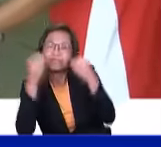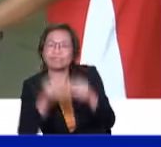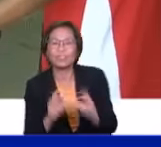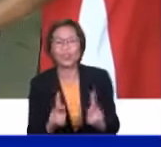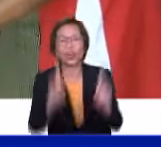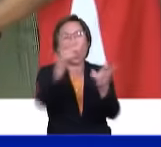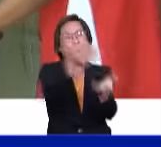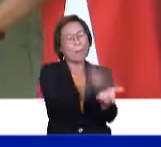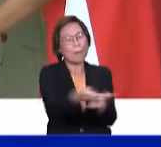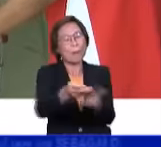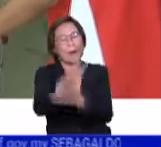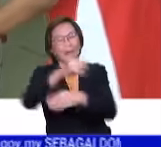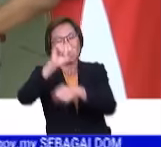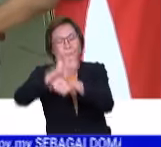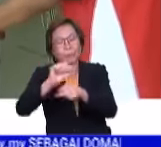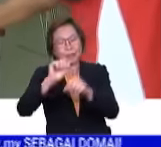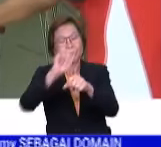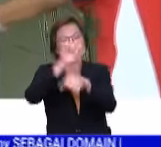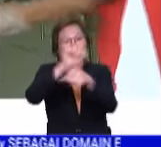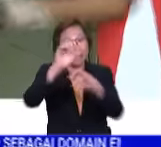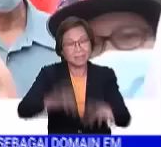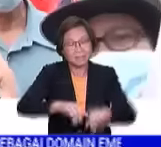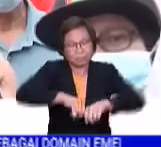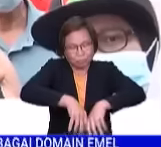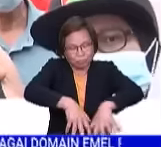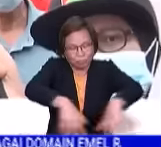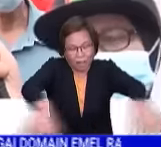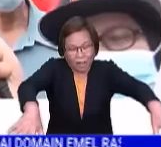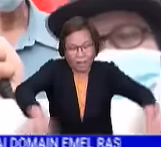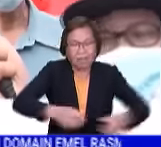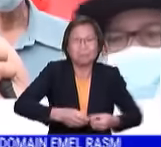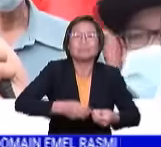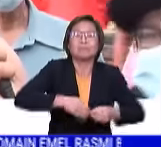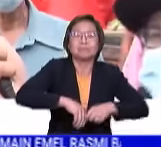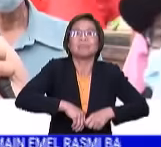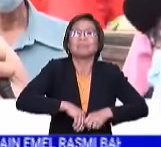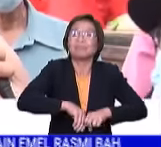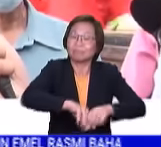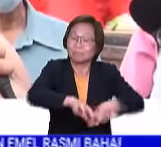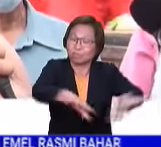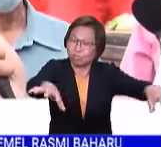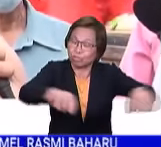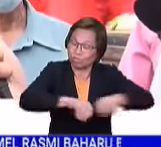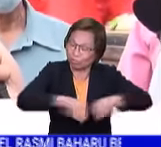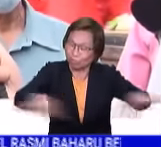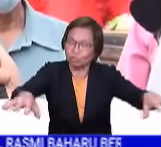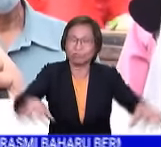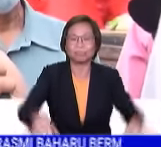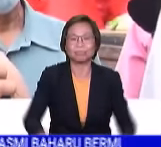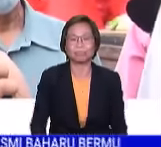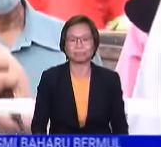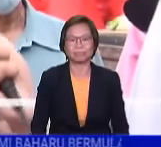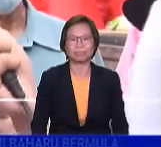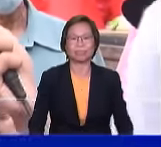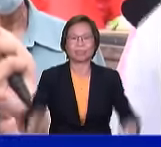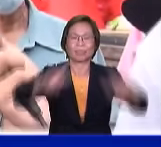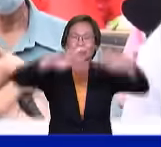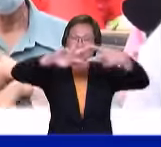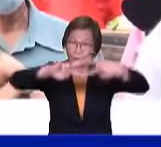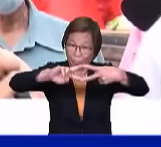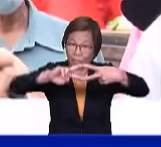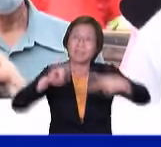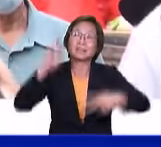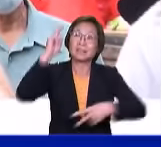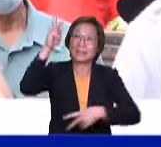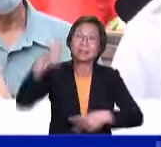beli belah dan pekerja rantaian pengedaran. yang buat dekat Medali tu? Medali 5 kelang. Kemudian kita akan buat